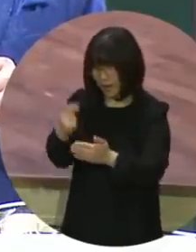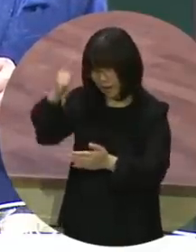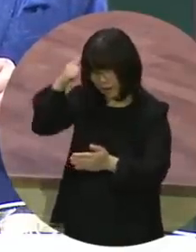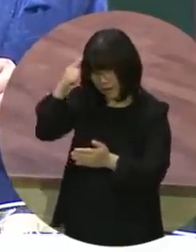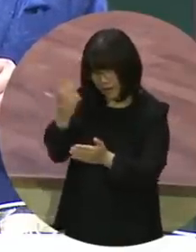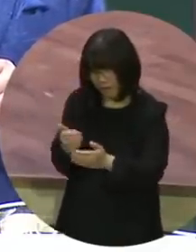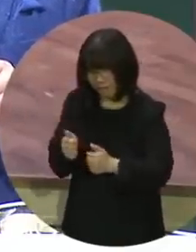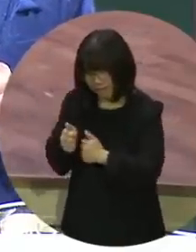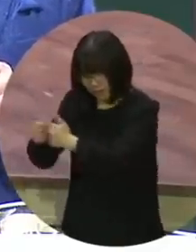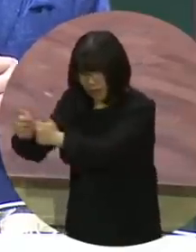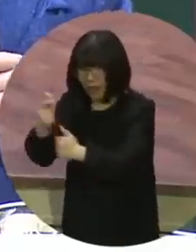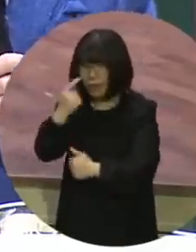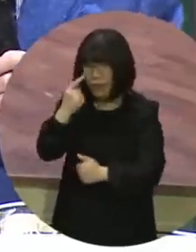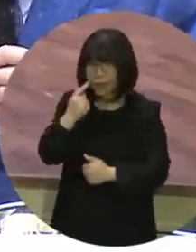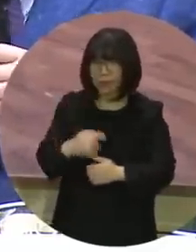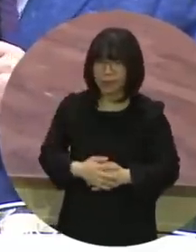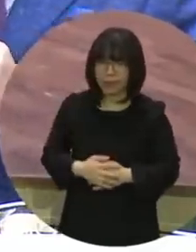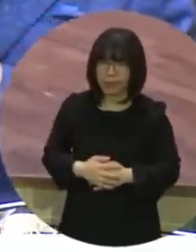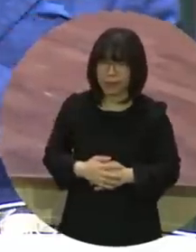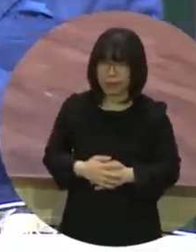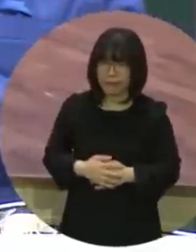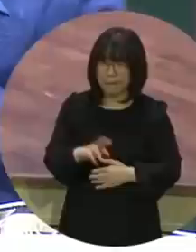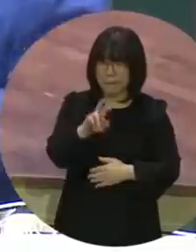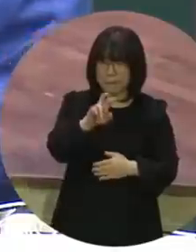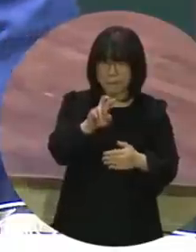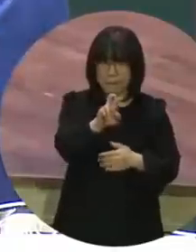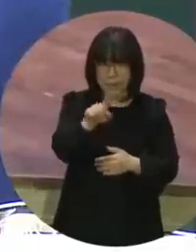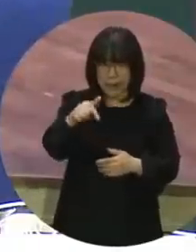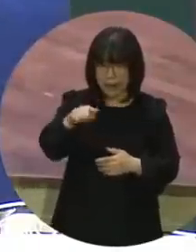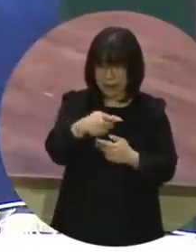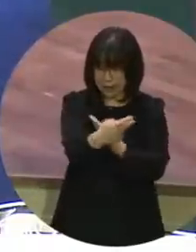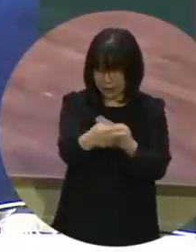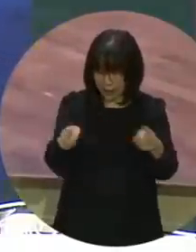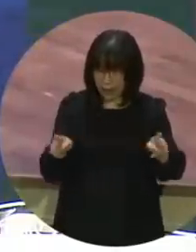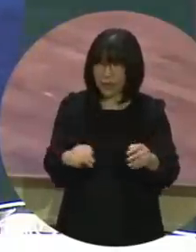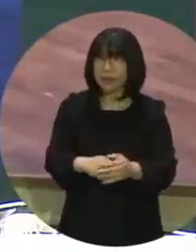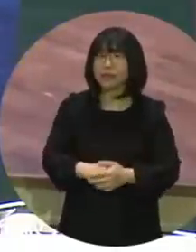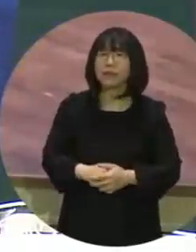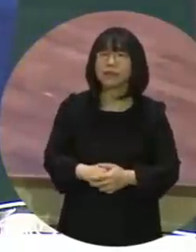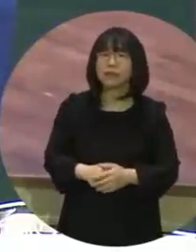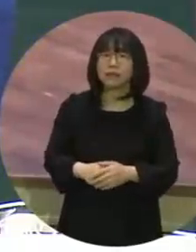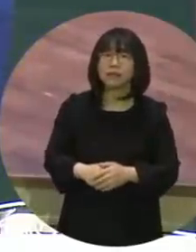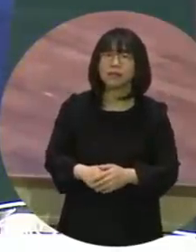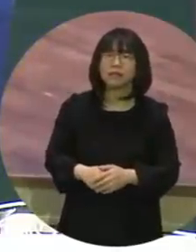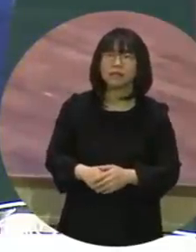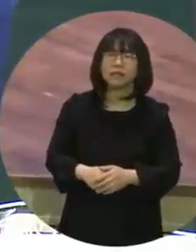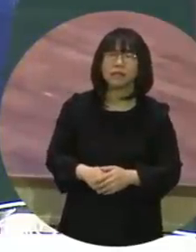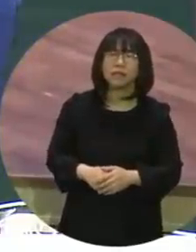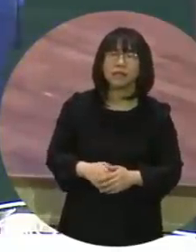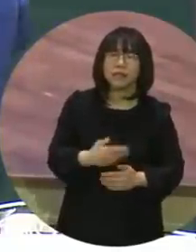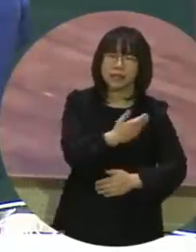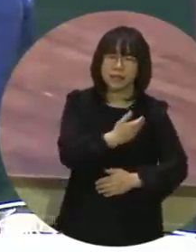한번 해보시기 바랍니다. 자, 마가다락방 사도행전 2장 9절로 11절.